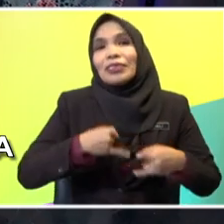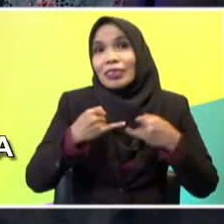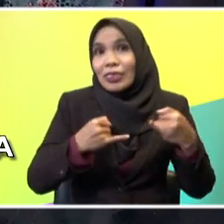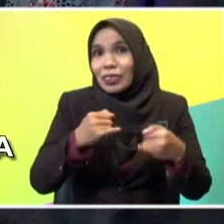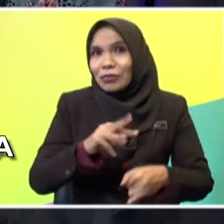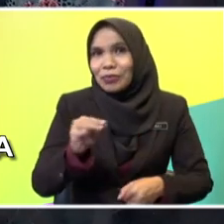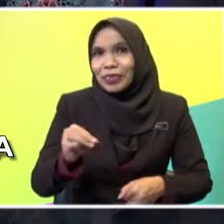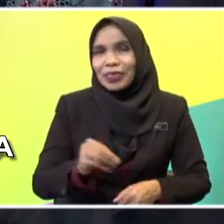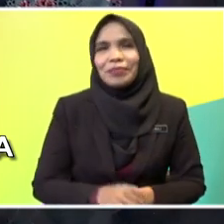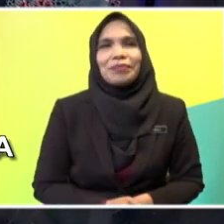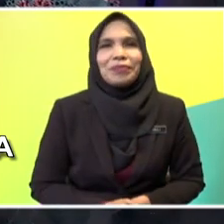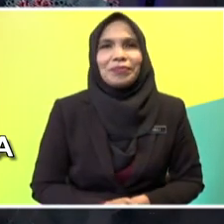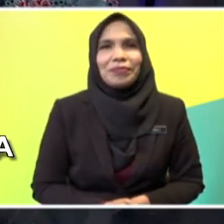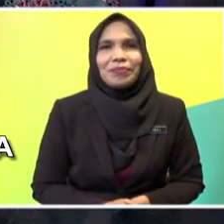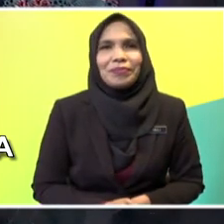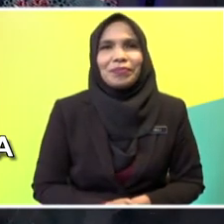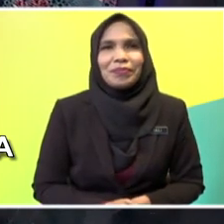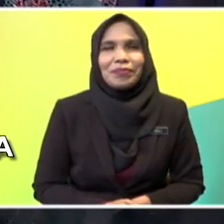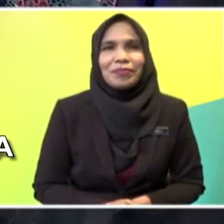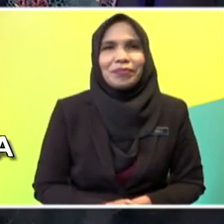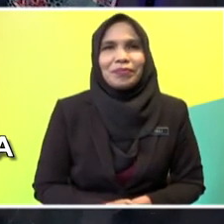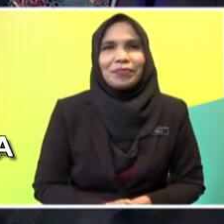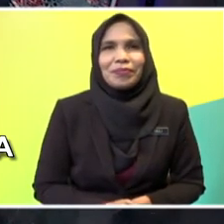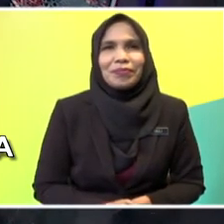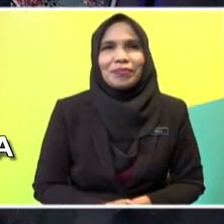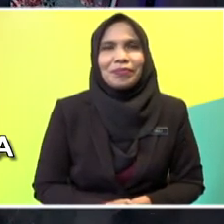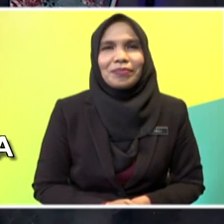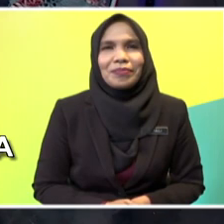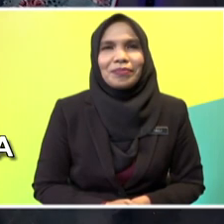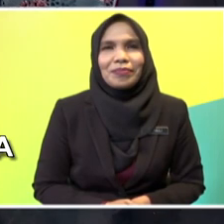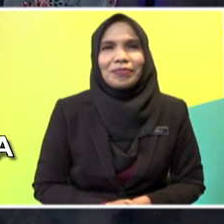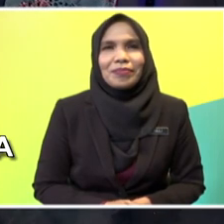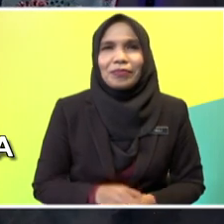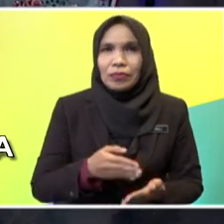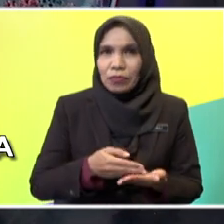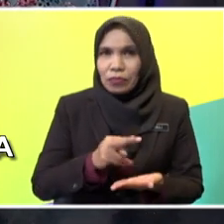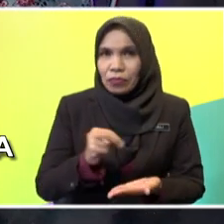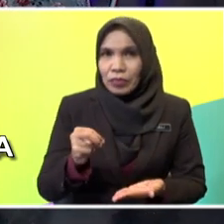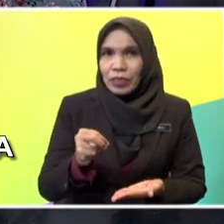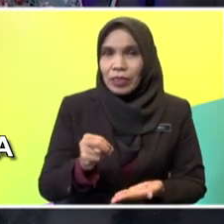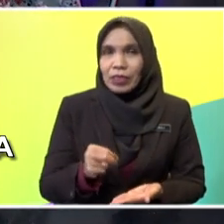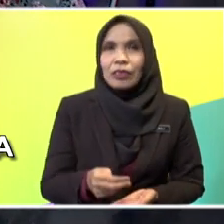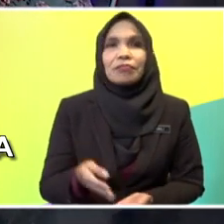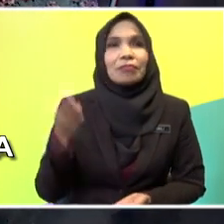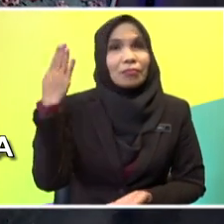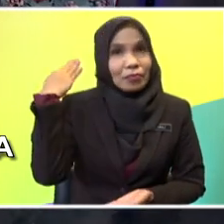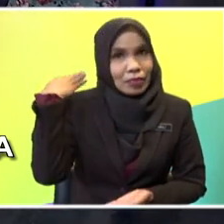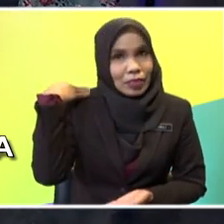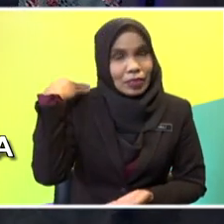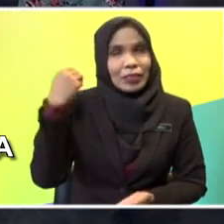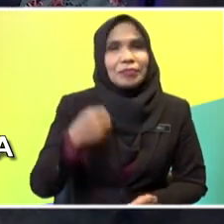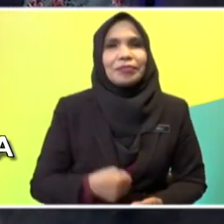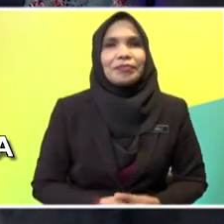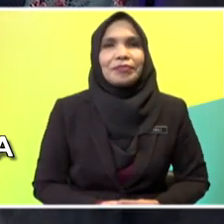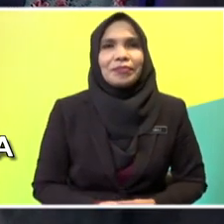cikgu. Okey. Kita akan lukis pola untuk bahagian belakang. Yang tadi tu kita